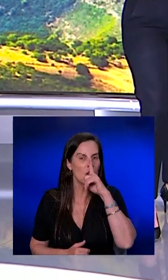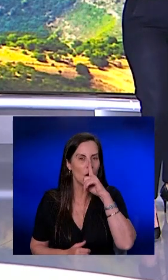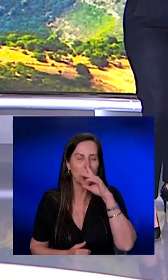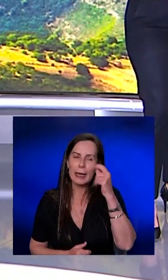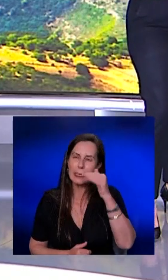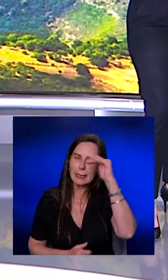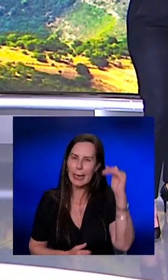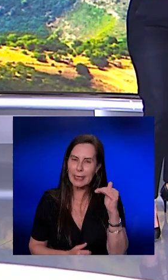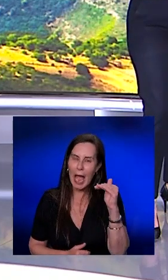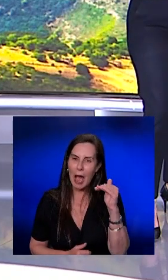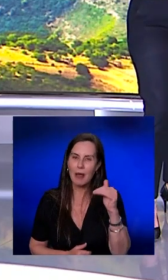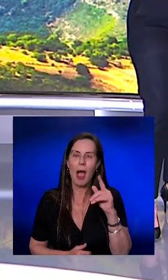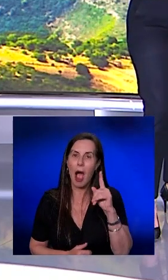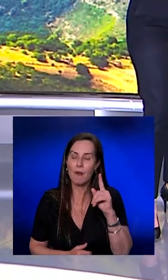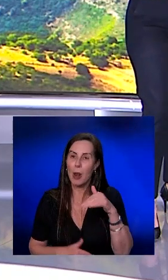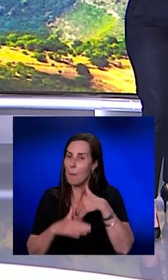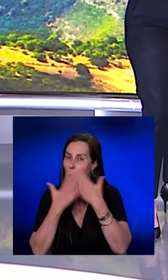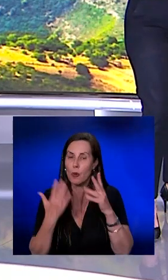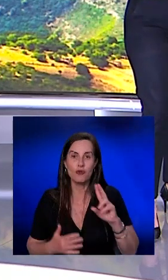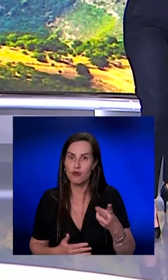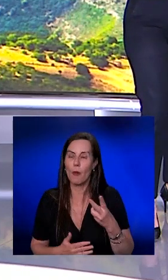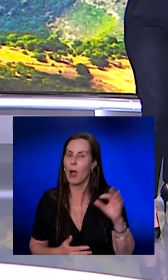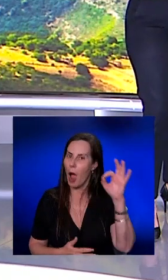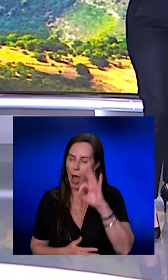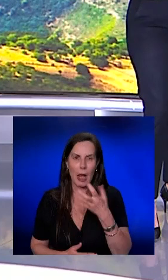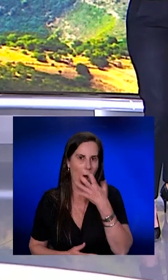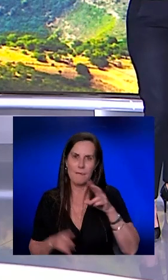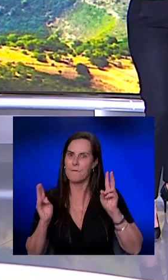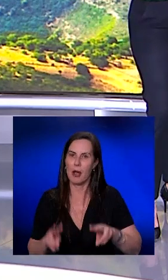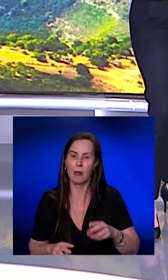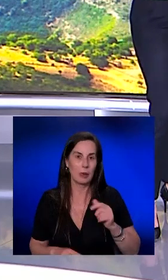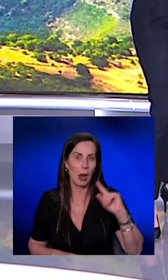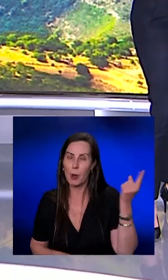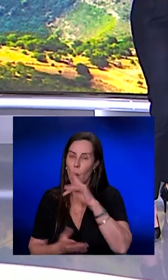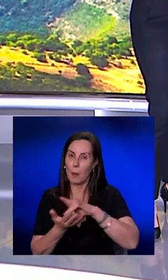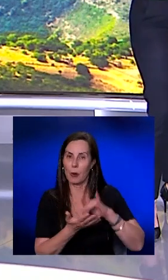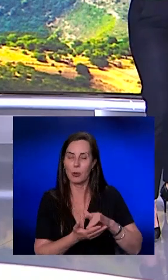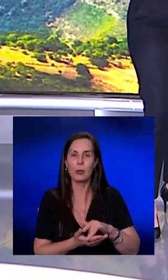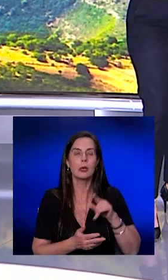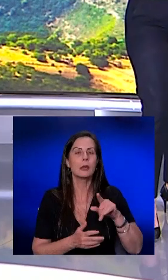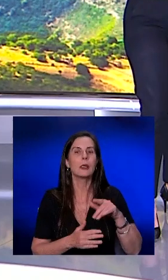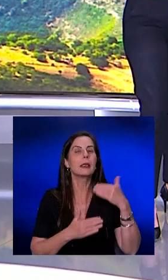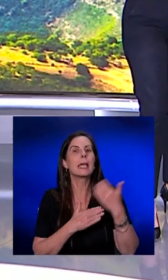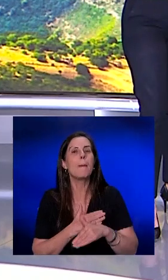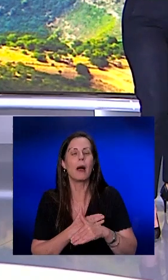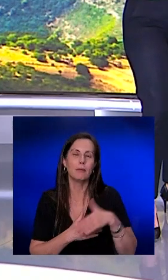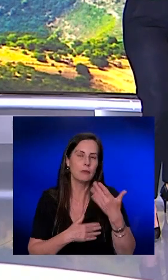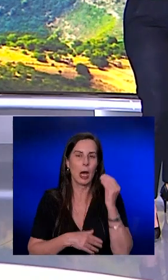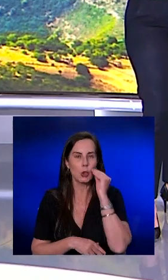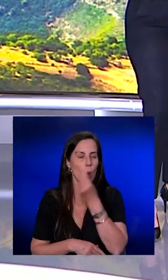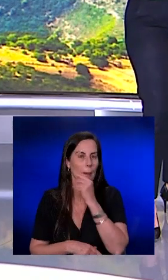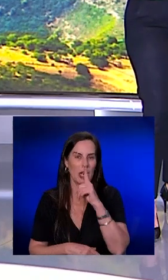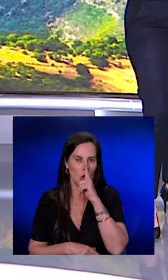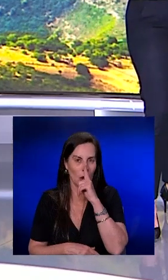קלה בטמפרטורות, אבל בשעות הבוקר שוב אנחנו עדיין עם שרב כמעט בכל האזורים. השרב הזה יישבר לקראת שעות